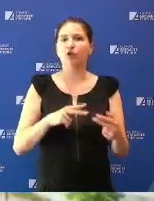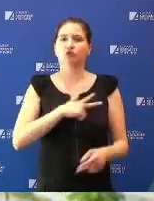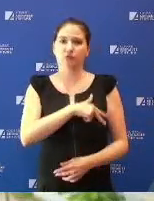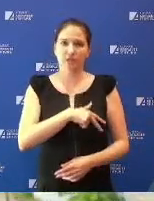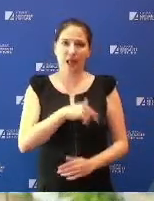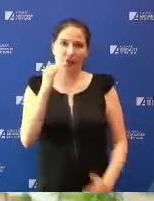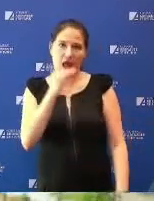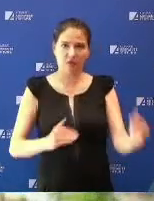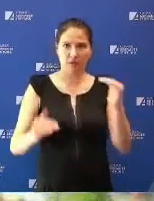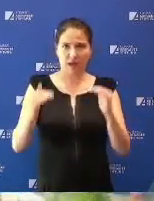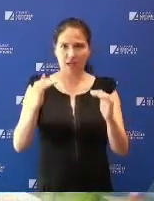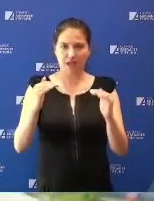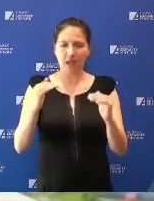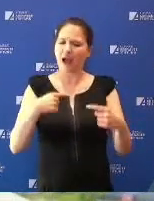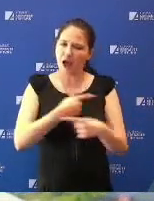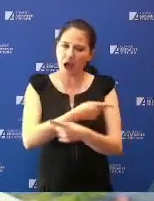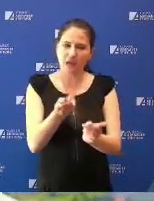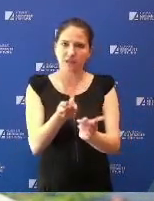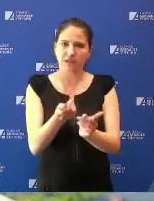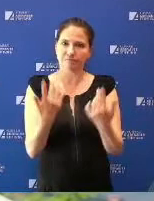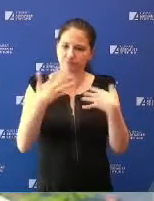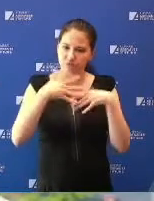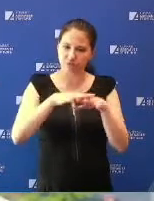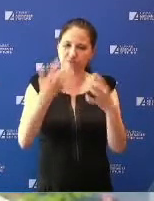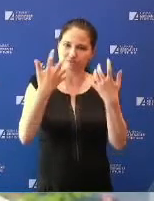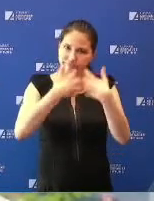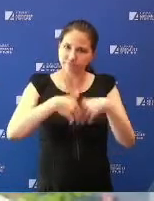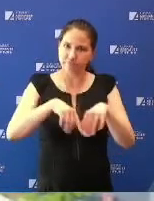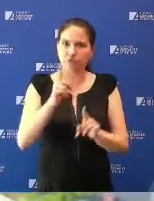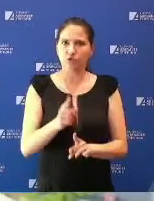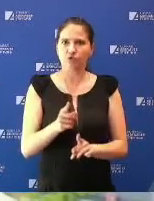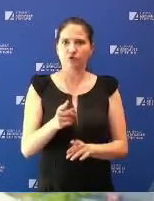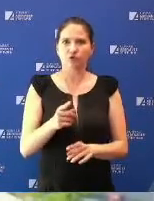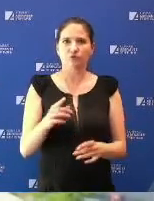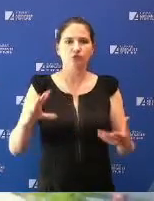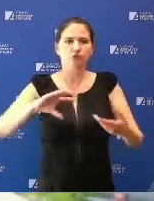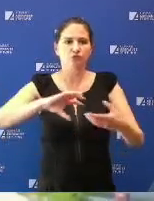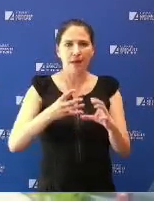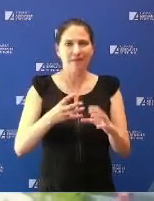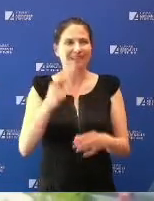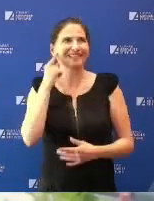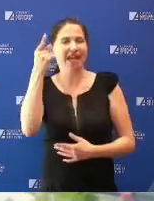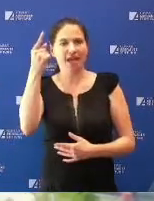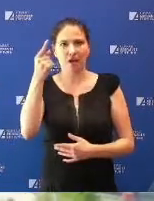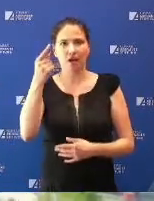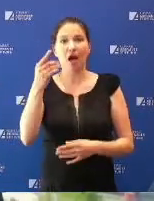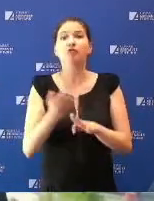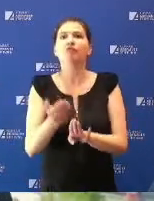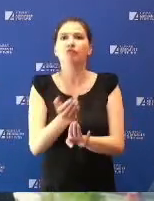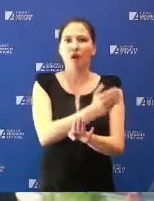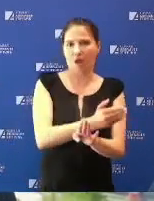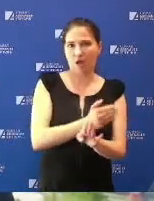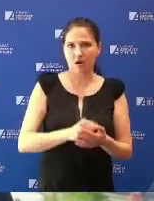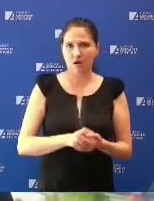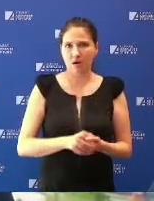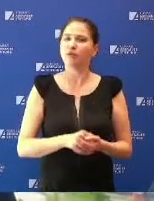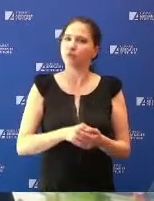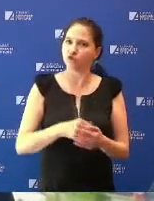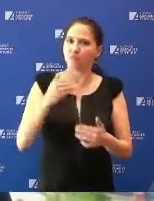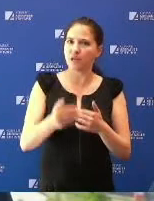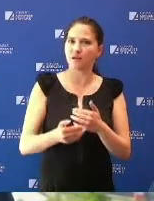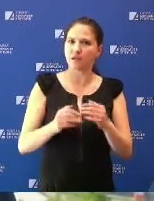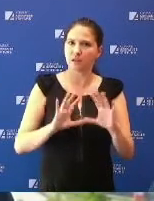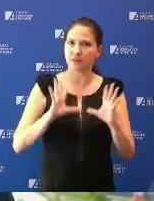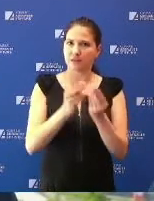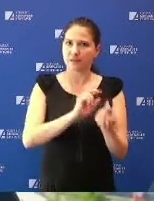Es gilt, alles zusammenzubringen, alles zusammenzudenken, von vornherein alles zusammen umzusetzen. Und